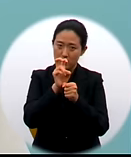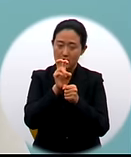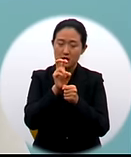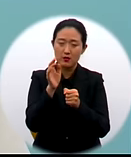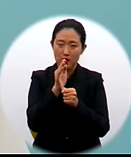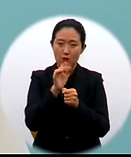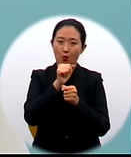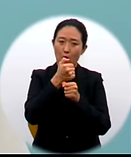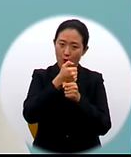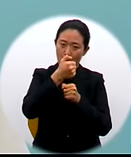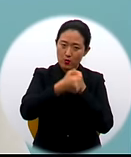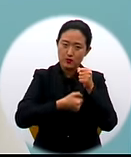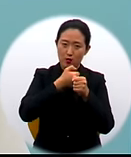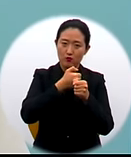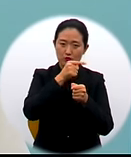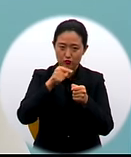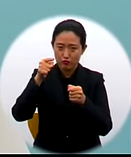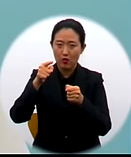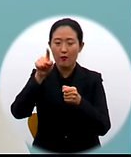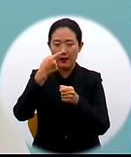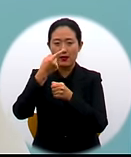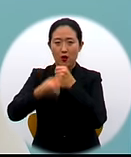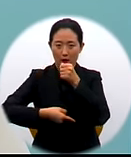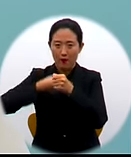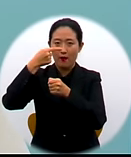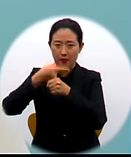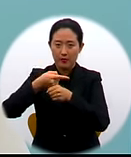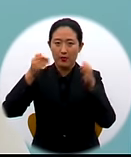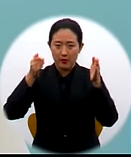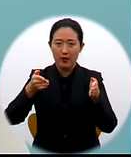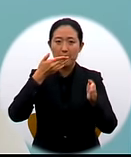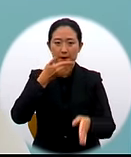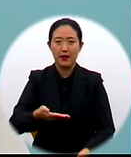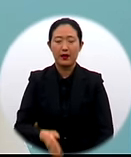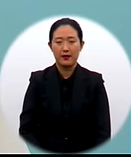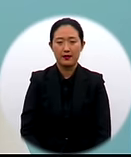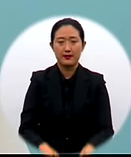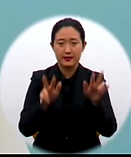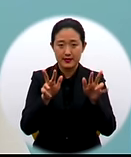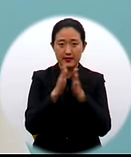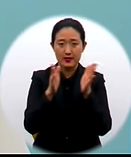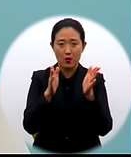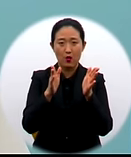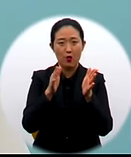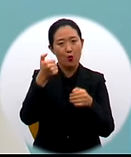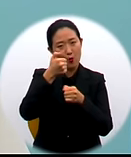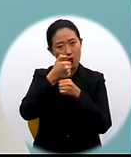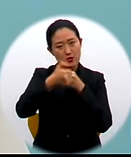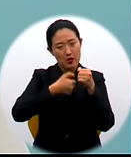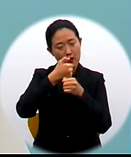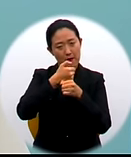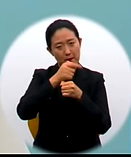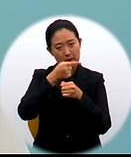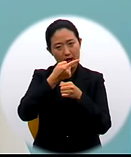100년까지 간다고 말씀을 드렸죠. 사실 이제 막 시작한 메가 트렌드고 얘가 한 50년, 100년을 보기 때문에